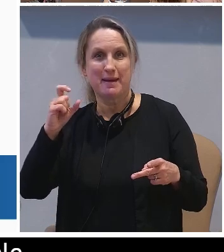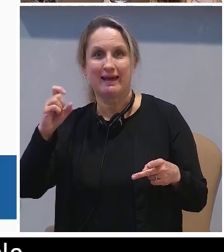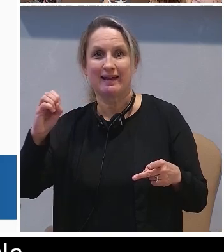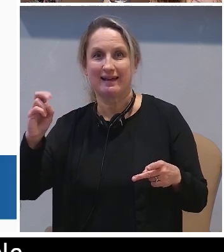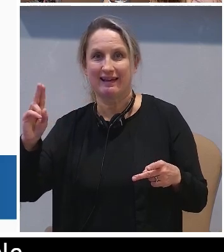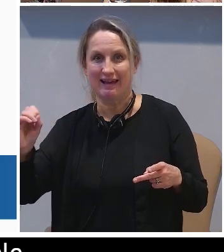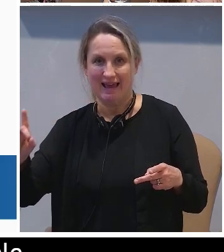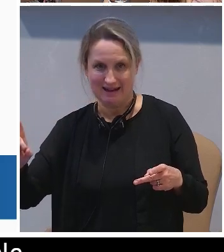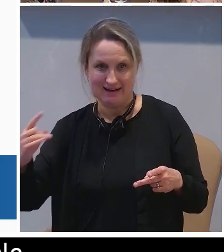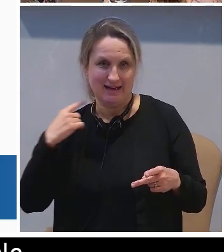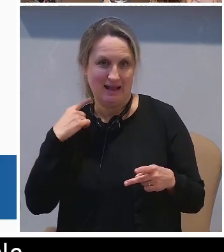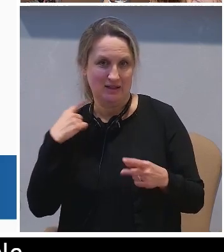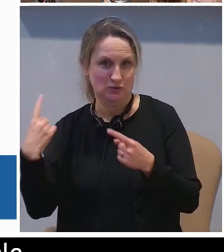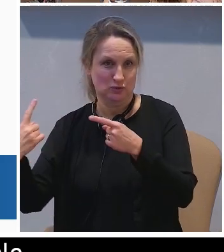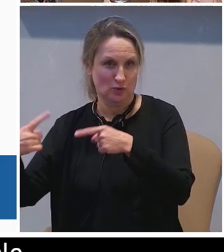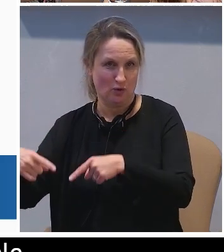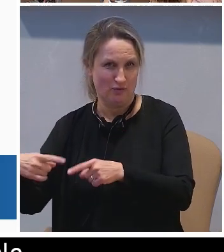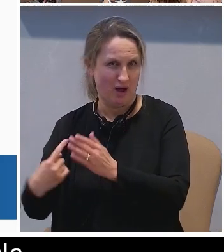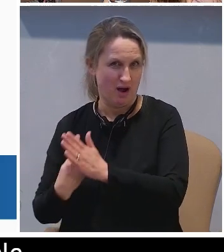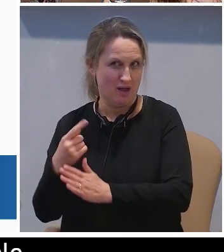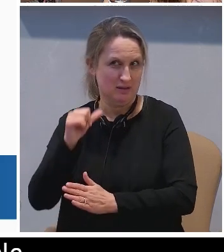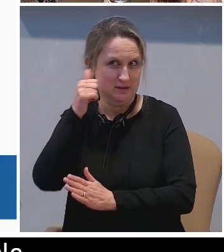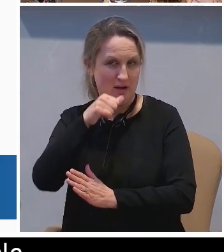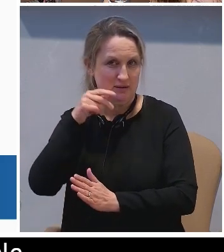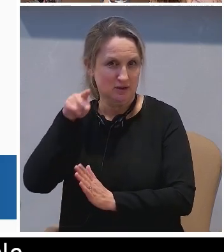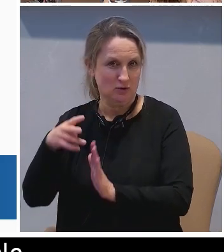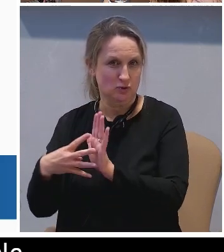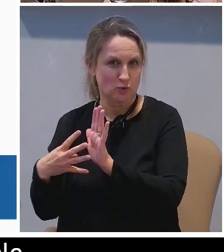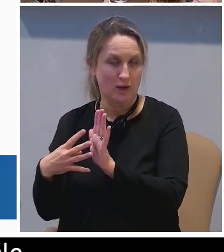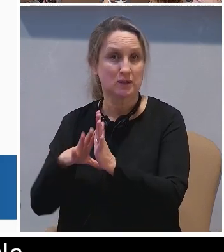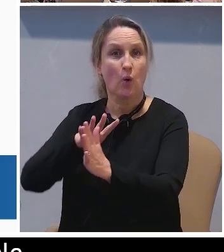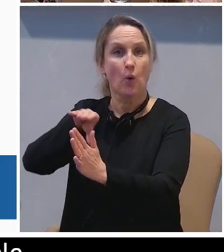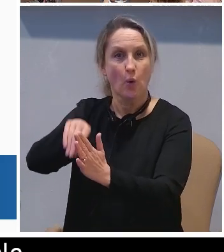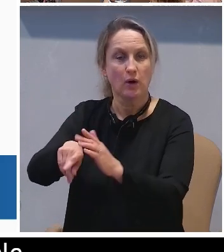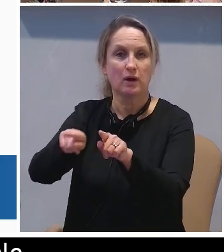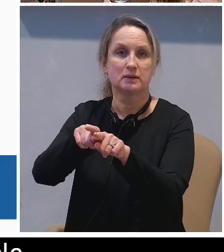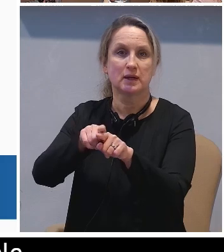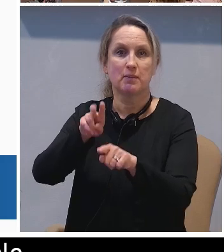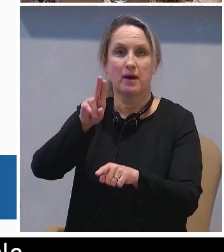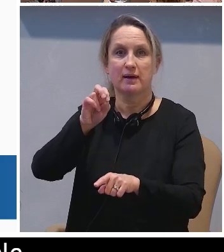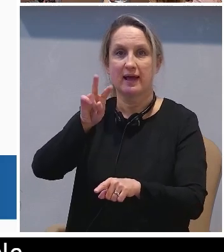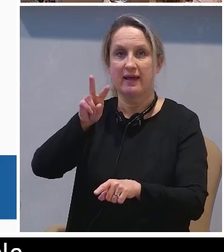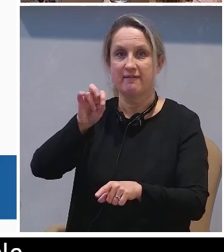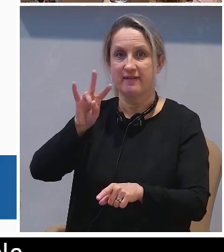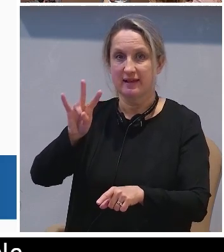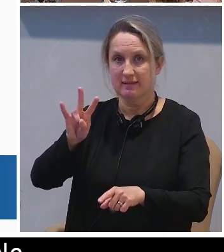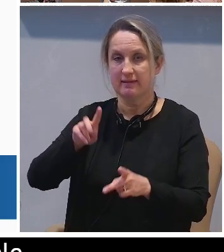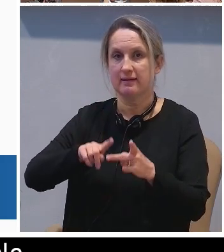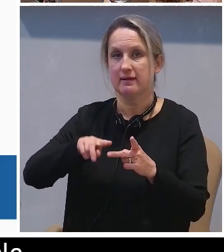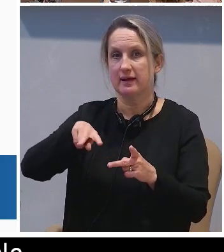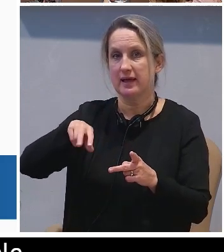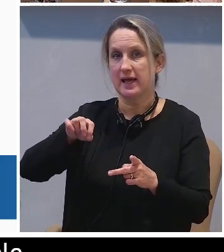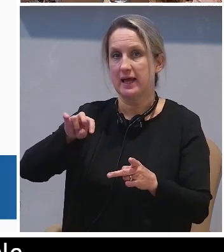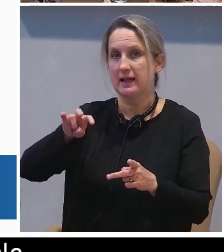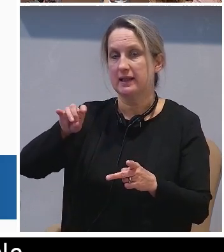dystrophy and 5 2009 boys with ja siin Becker hulgas on muscular siis ka dystrophy Kevin, since Henri ja 2009. Ralf. And these numbers Aga me ei include